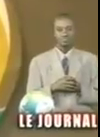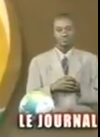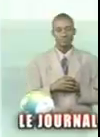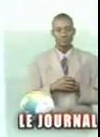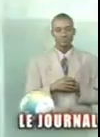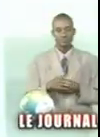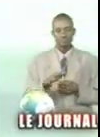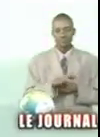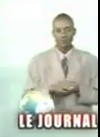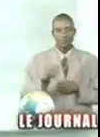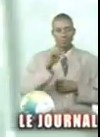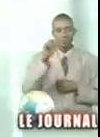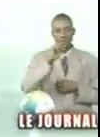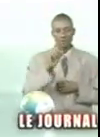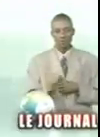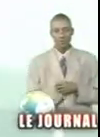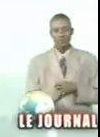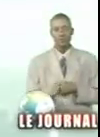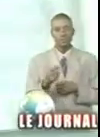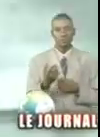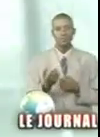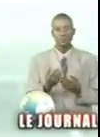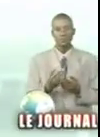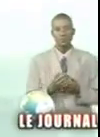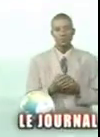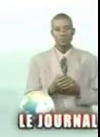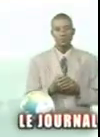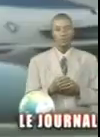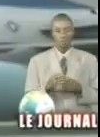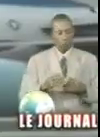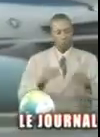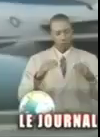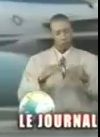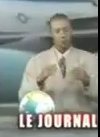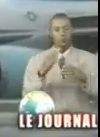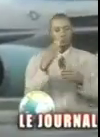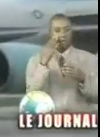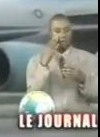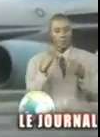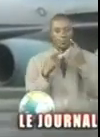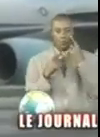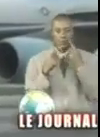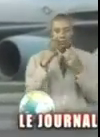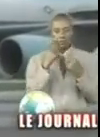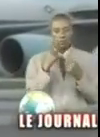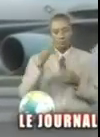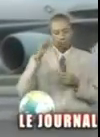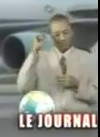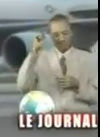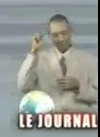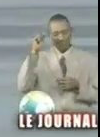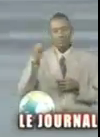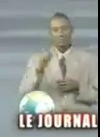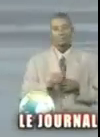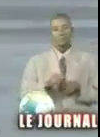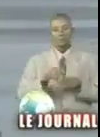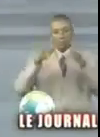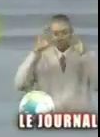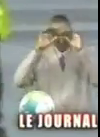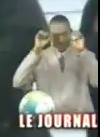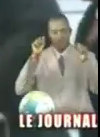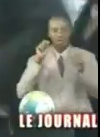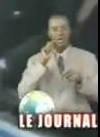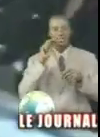Sud-africaine a entamé dès lundi 9 décembre toute une semaine d'hommage à Nelson Mandela, feu l'ancien président d'Afrique du